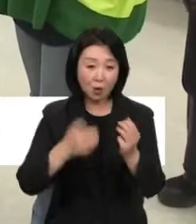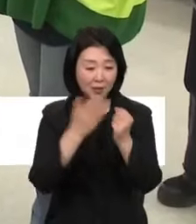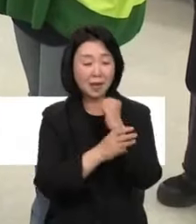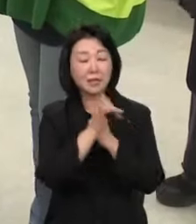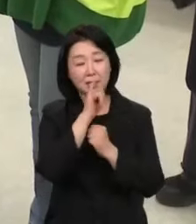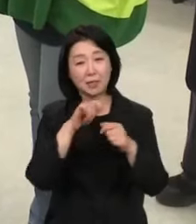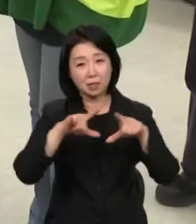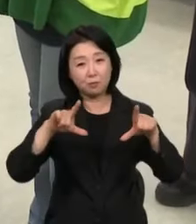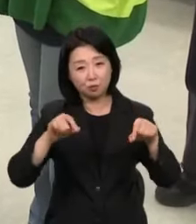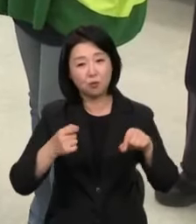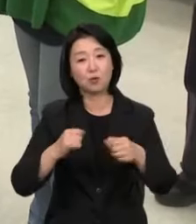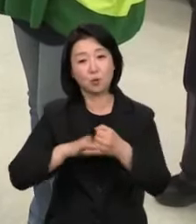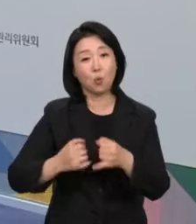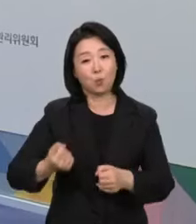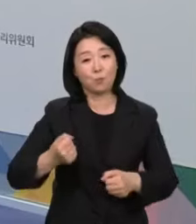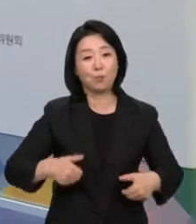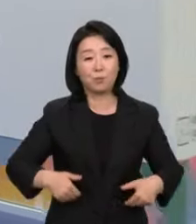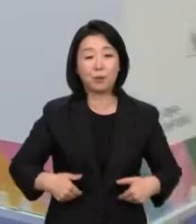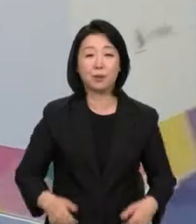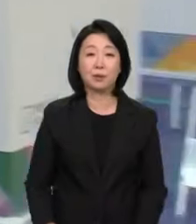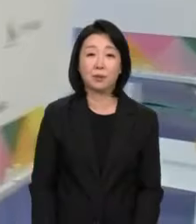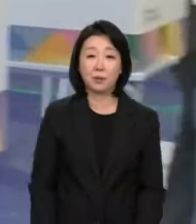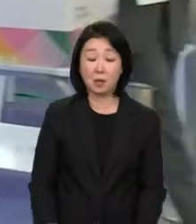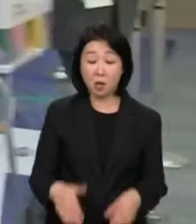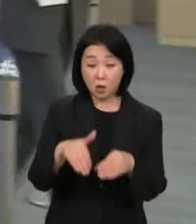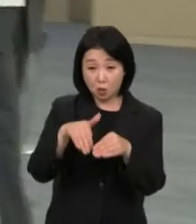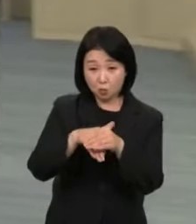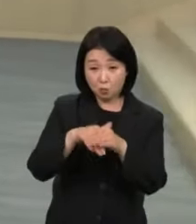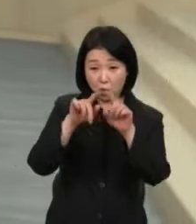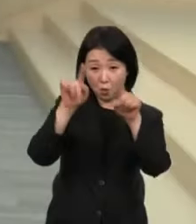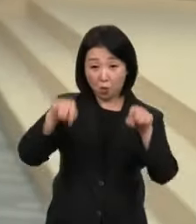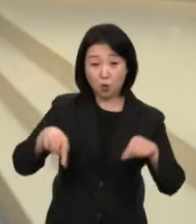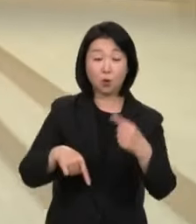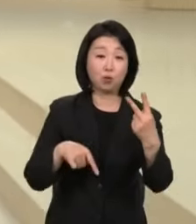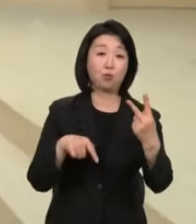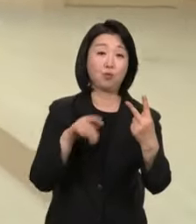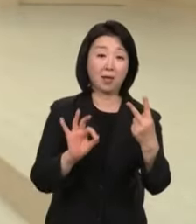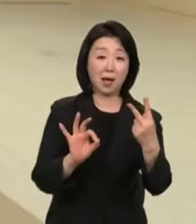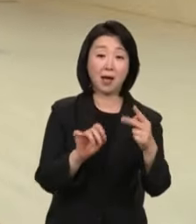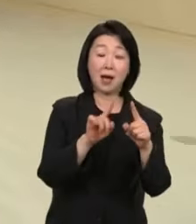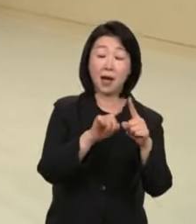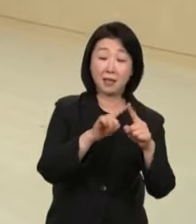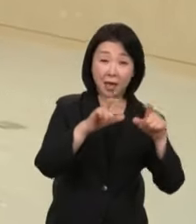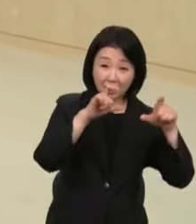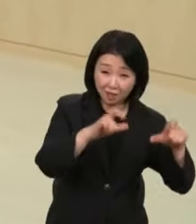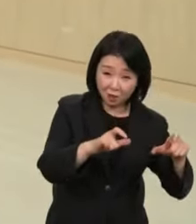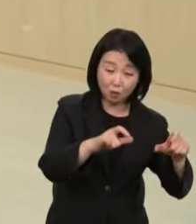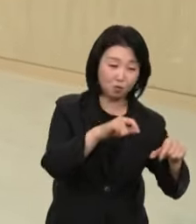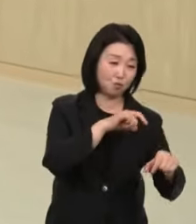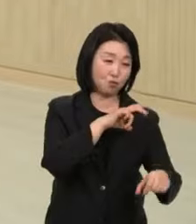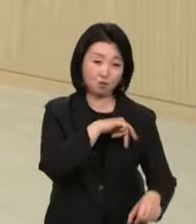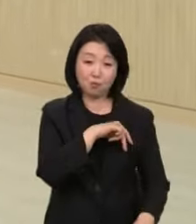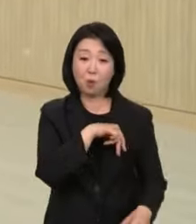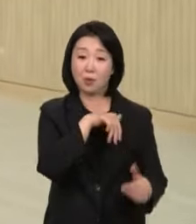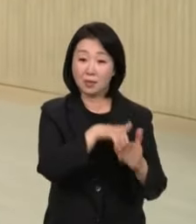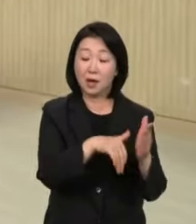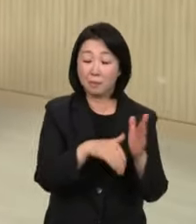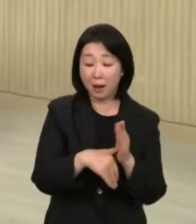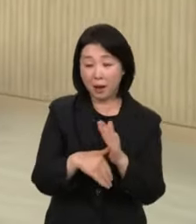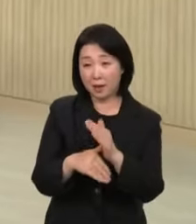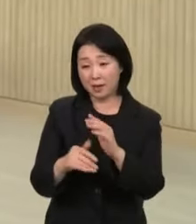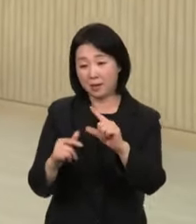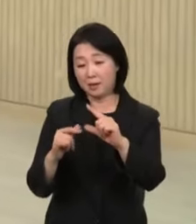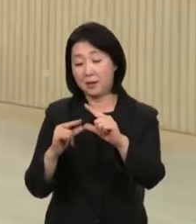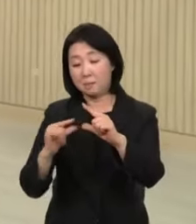들어간 신분증을 지참해야 합니다. 투표용지는 총 두 장입니다. 한 장은 지역구 후보자를, 다른 한 장은 비례대표